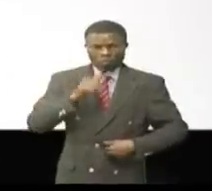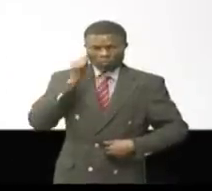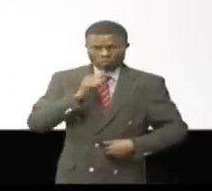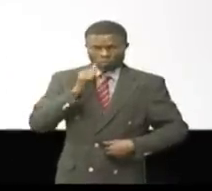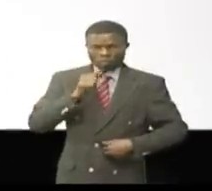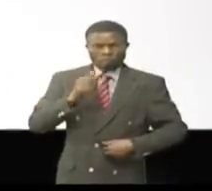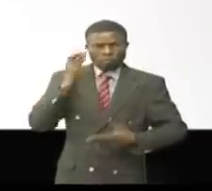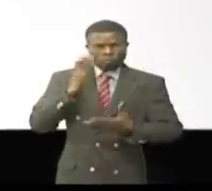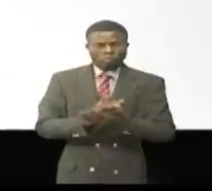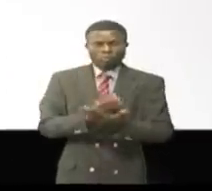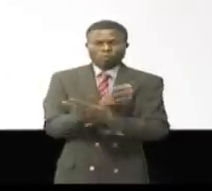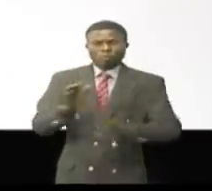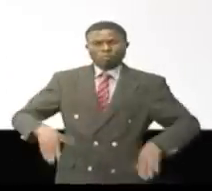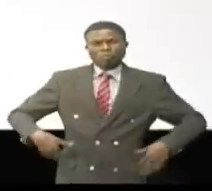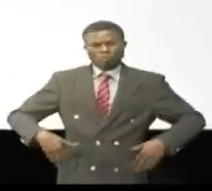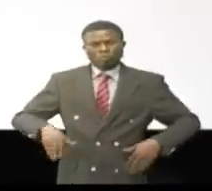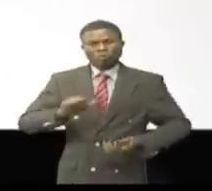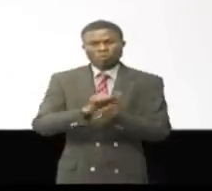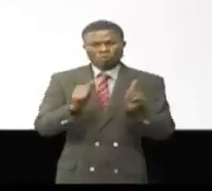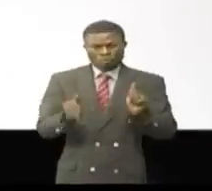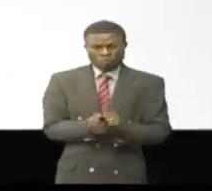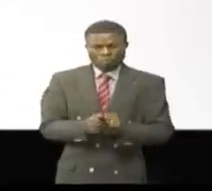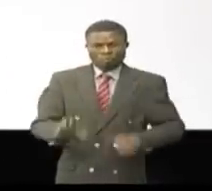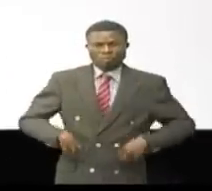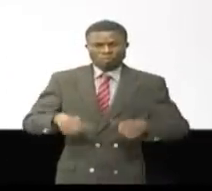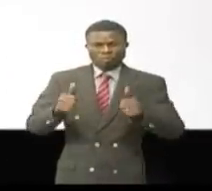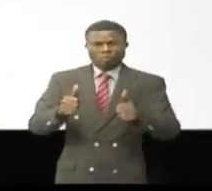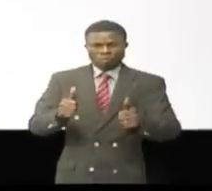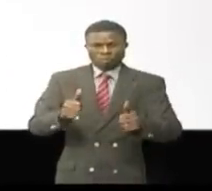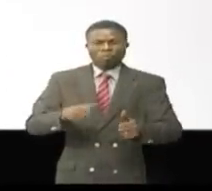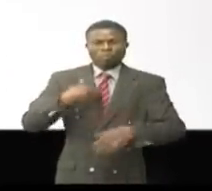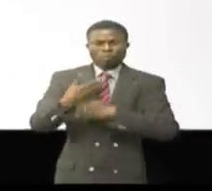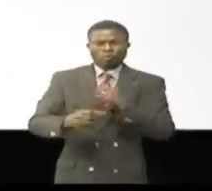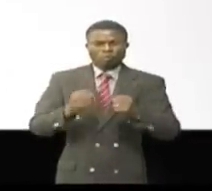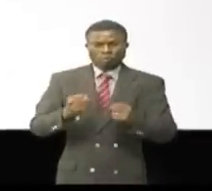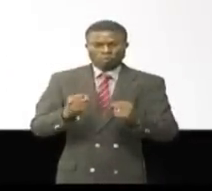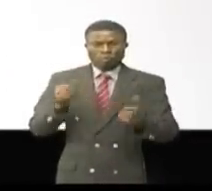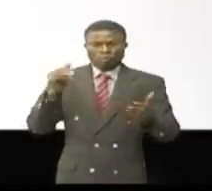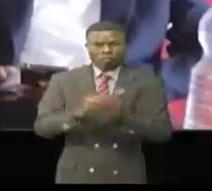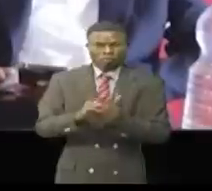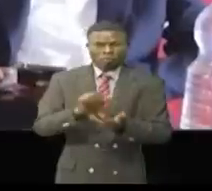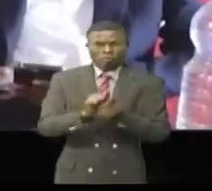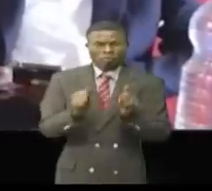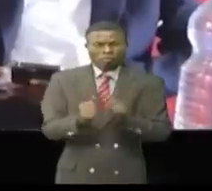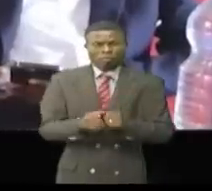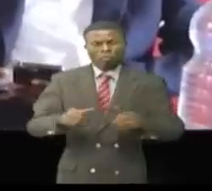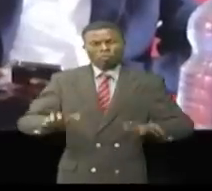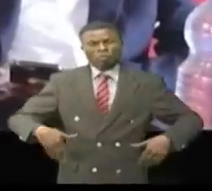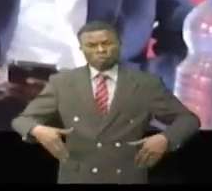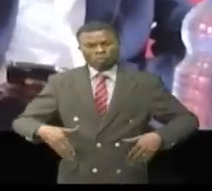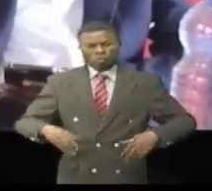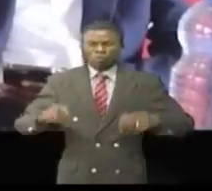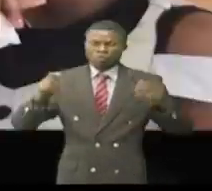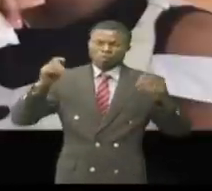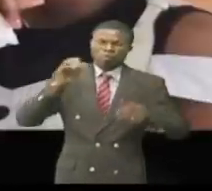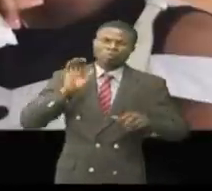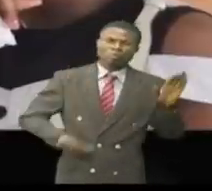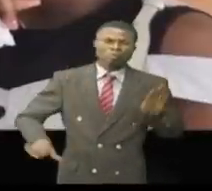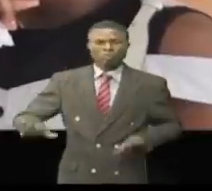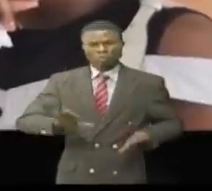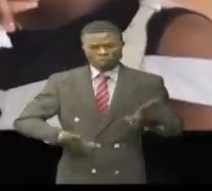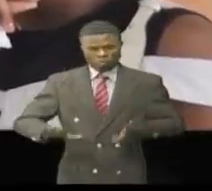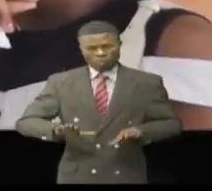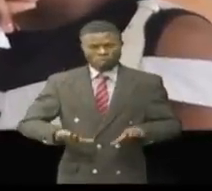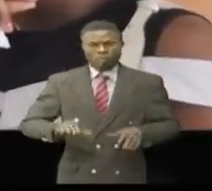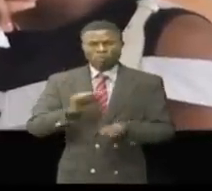résilience face aux défis de la vie afin de lutter contre les stéréotypes sexistes souvent véhiculés